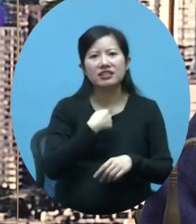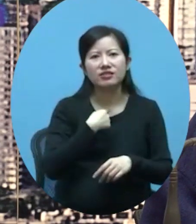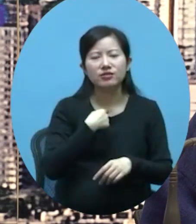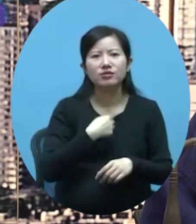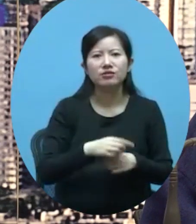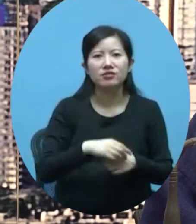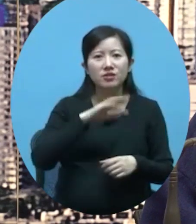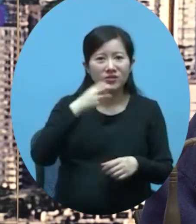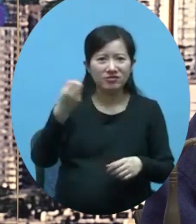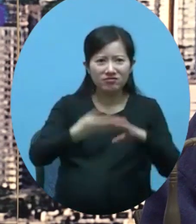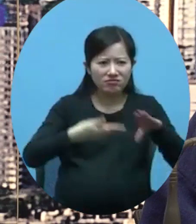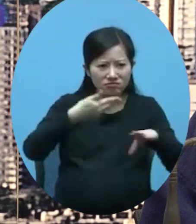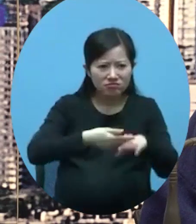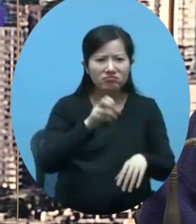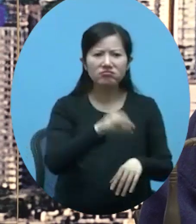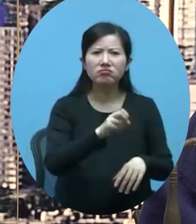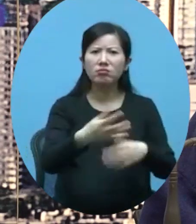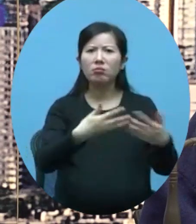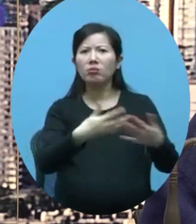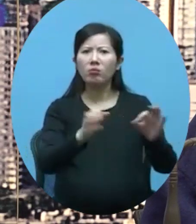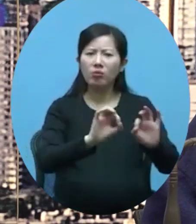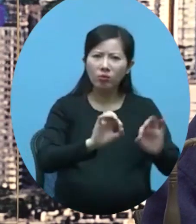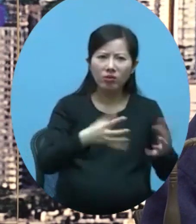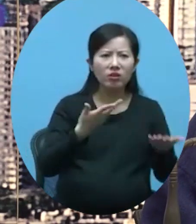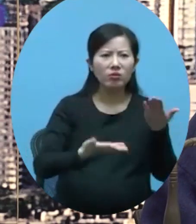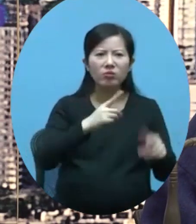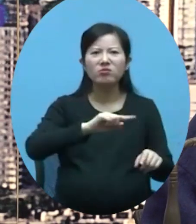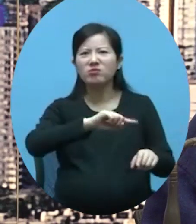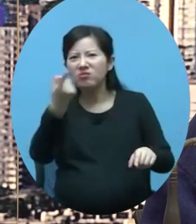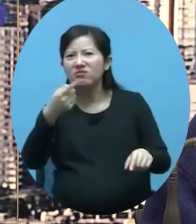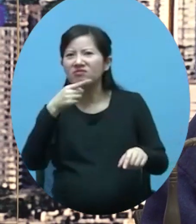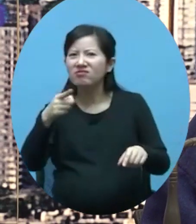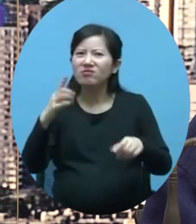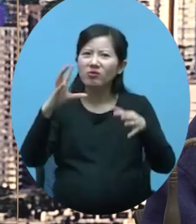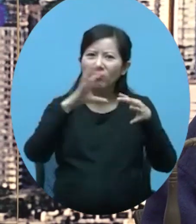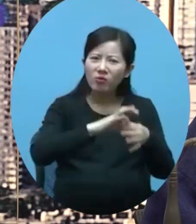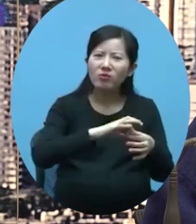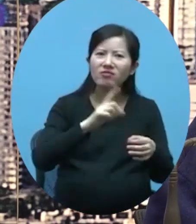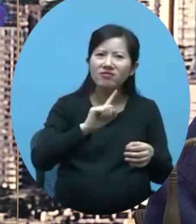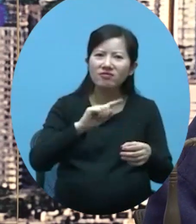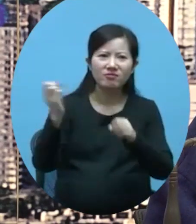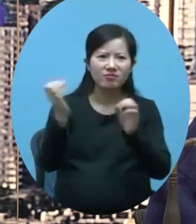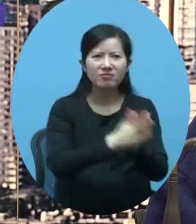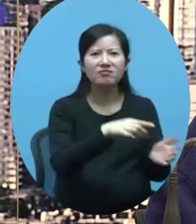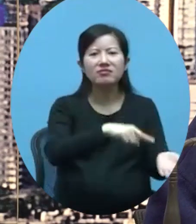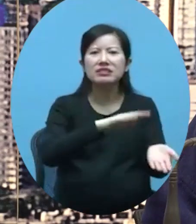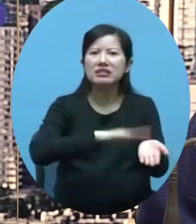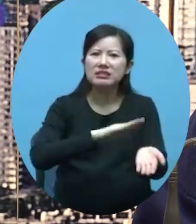多一次都可能陰性的話可能他都會看看有沒有其他原因可能是其他的原因引致他的病